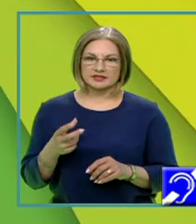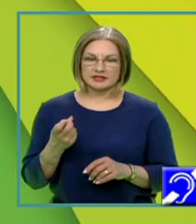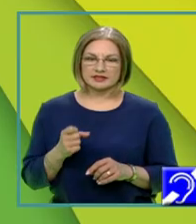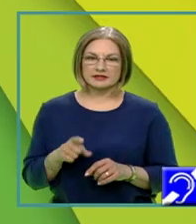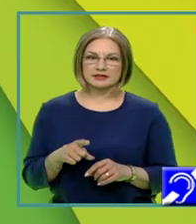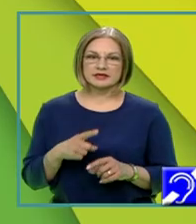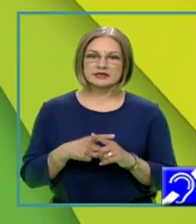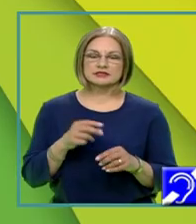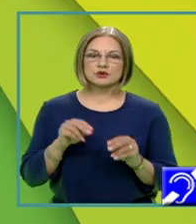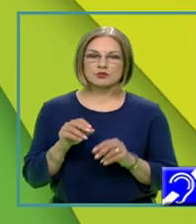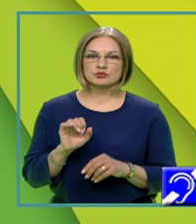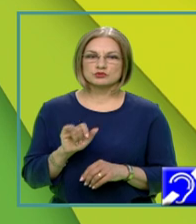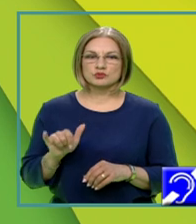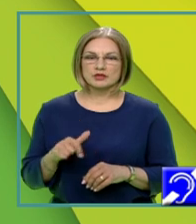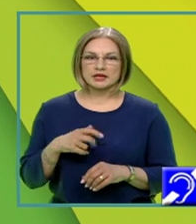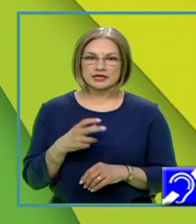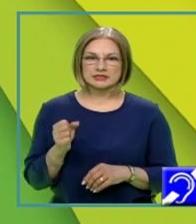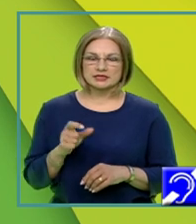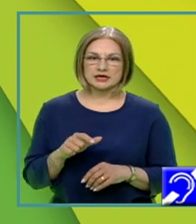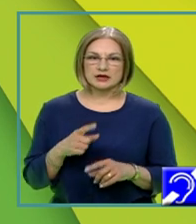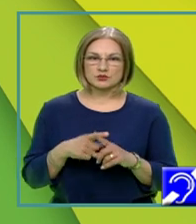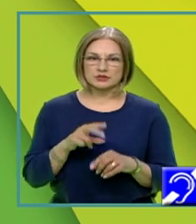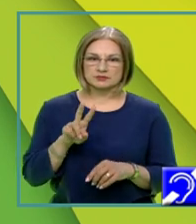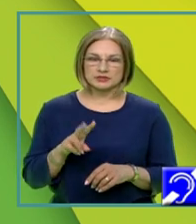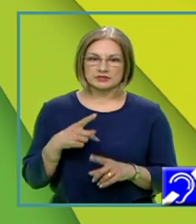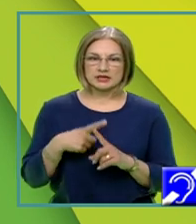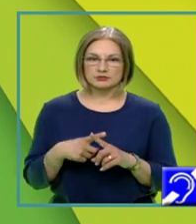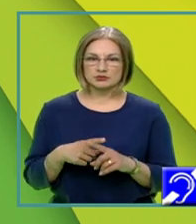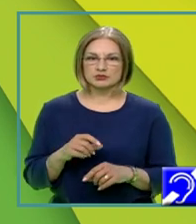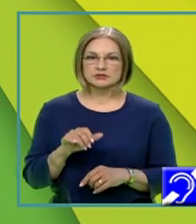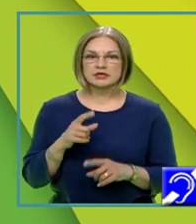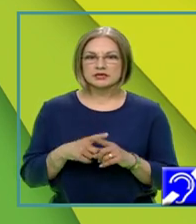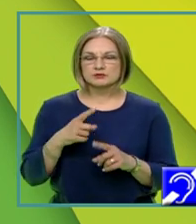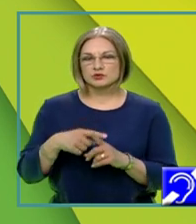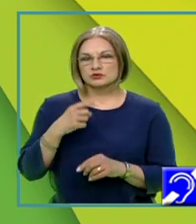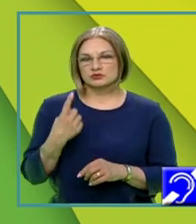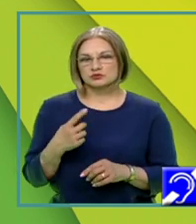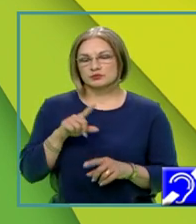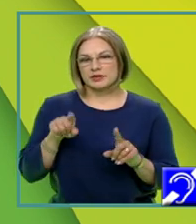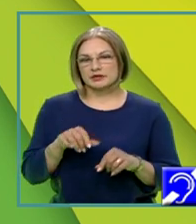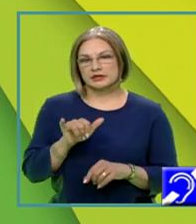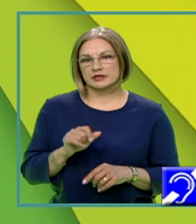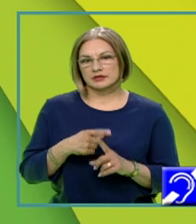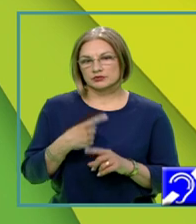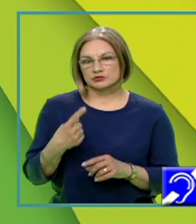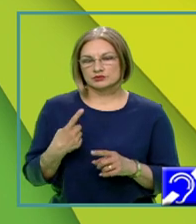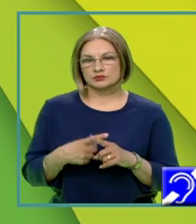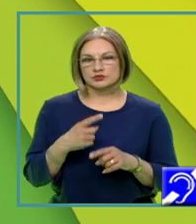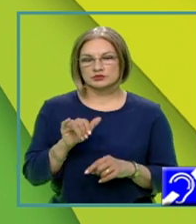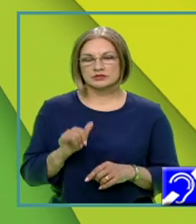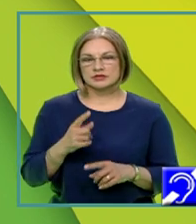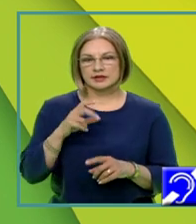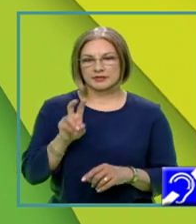x compus cu x y z a fi egal cu x pătrat plus x plus 1 pe lângă x plus 1 plus sigur pătrat dacă